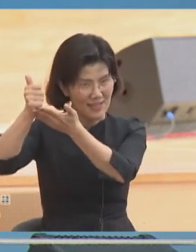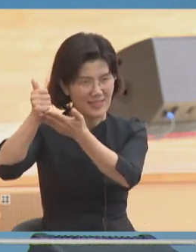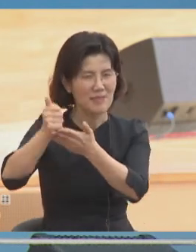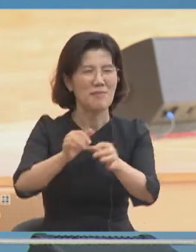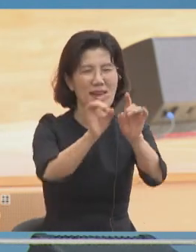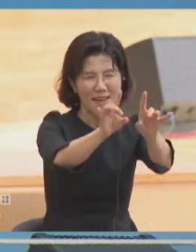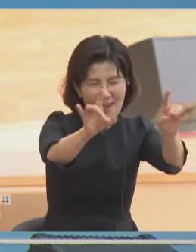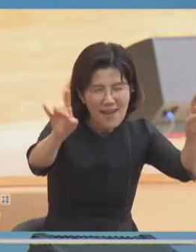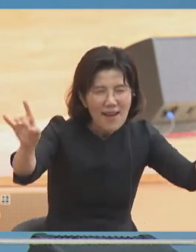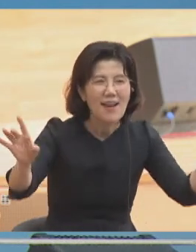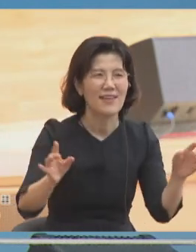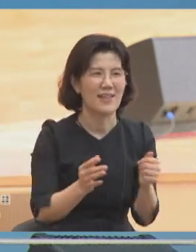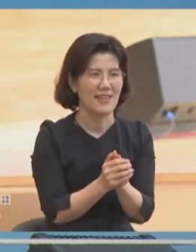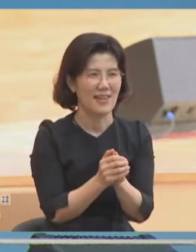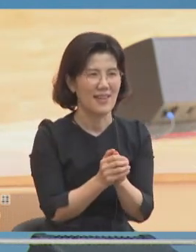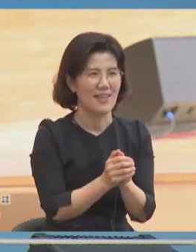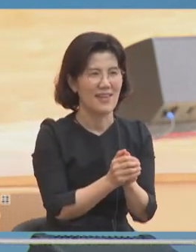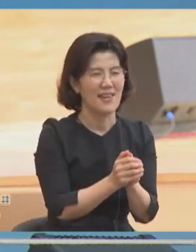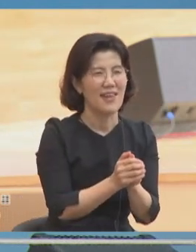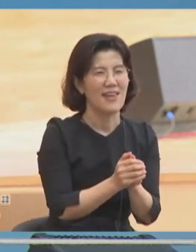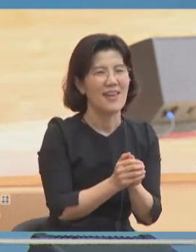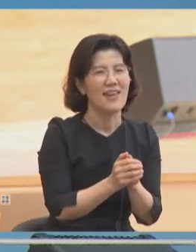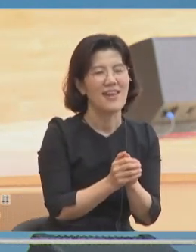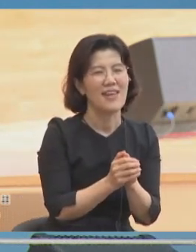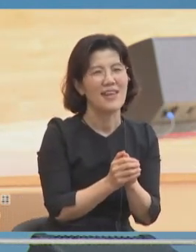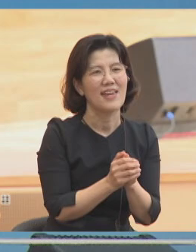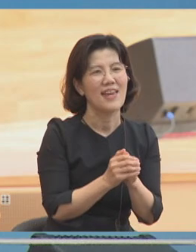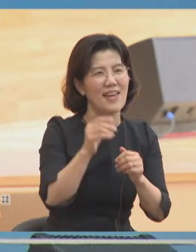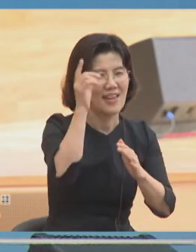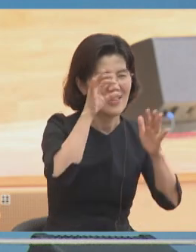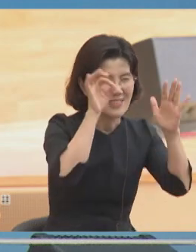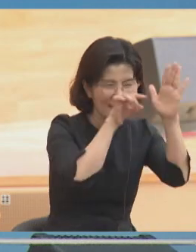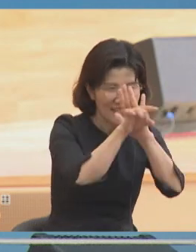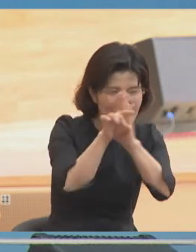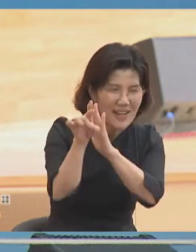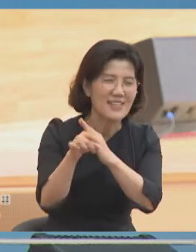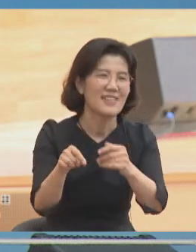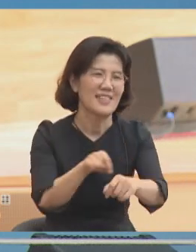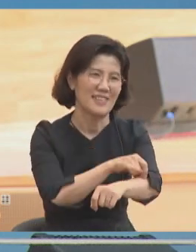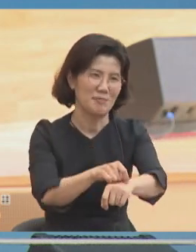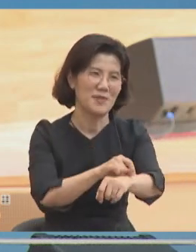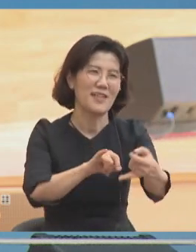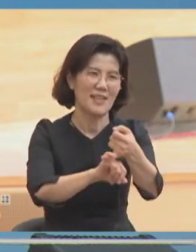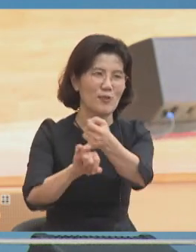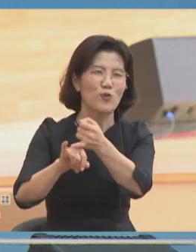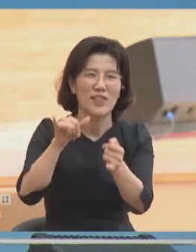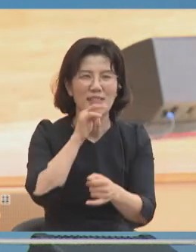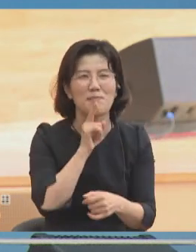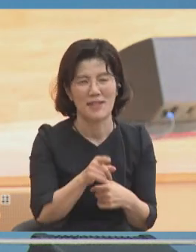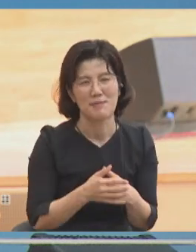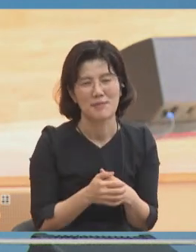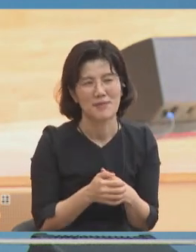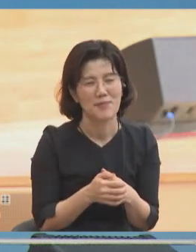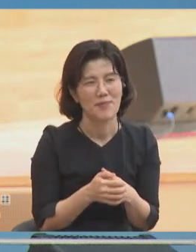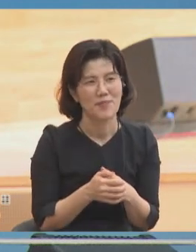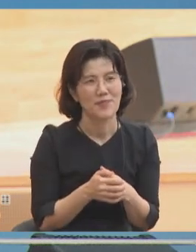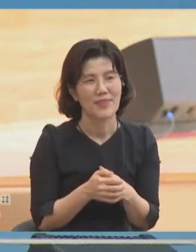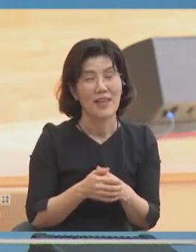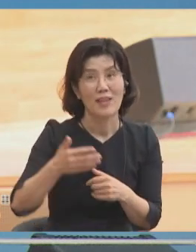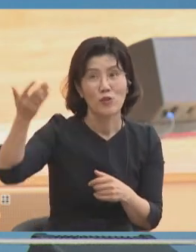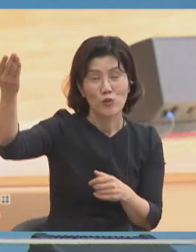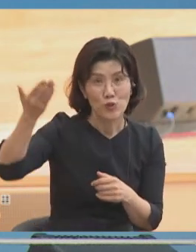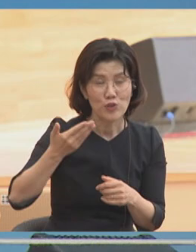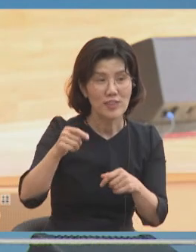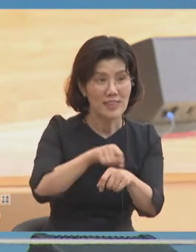들려 주시는 찾아오시는 그 특별한 약속이 있다라는 것입니다 여러분 그때 어떻게 해야 될까요 그 들려 주시는